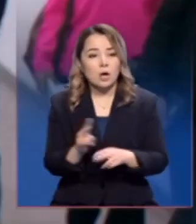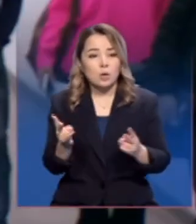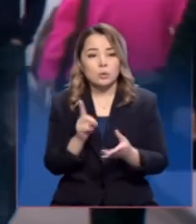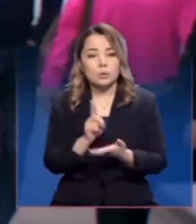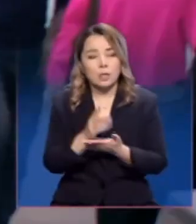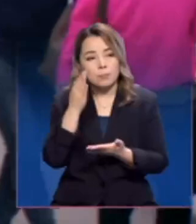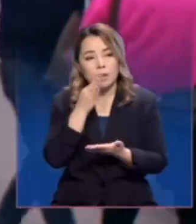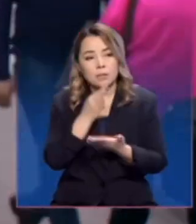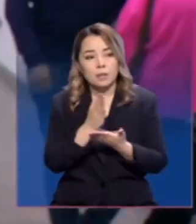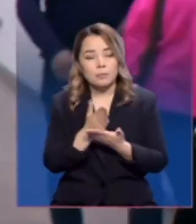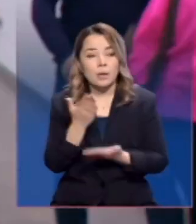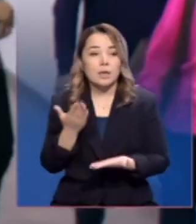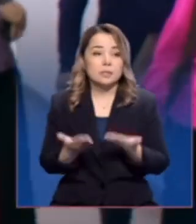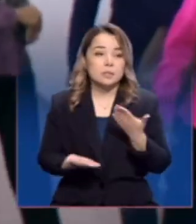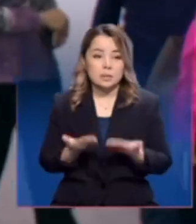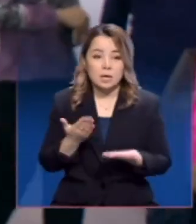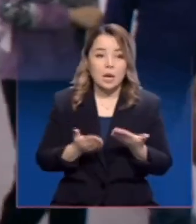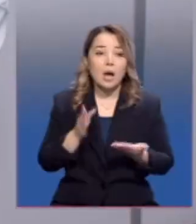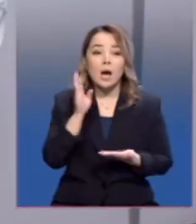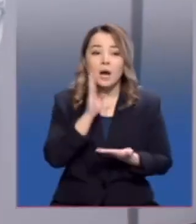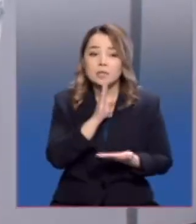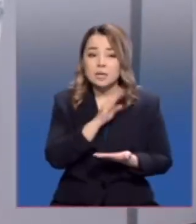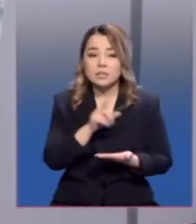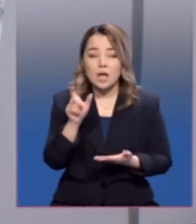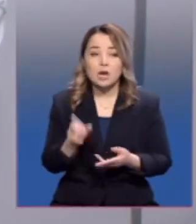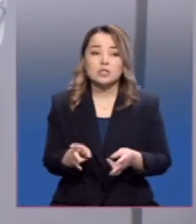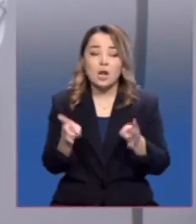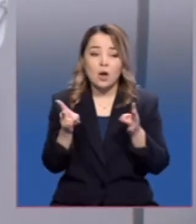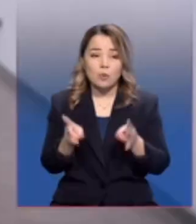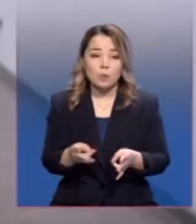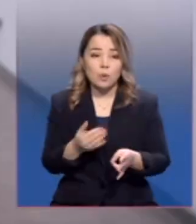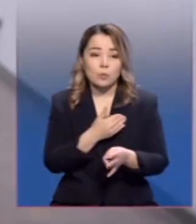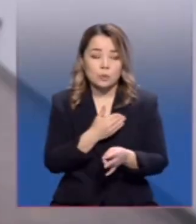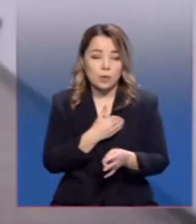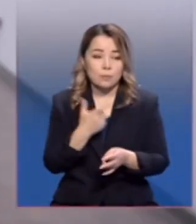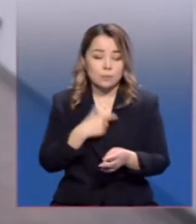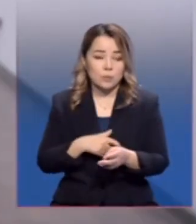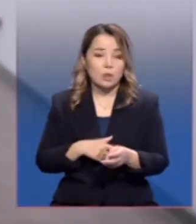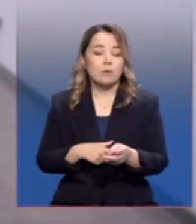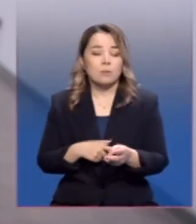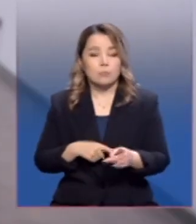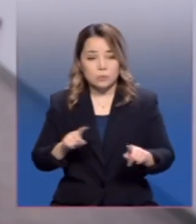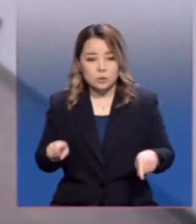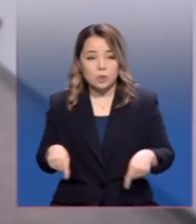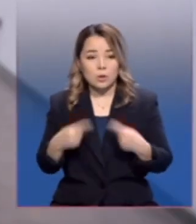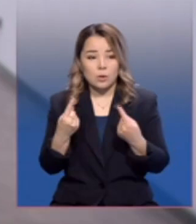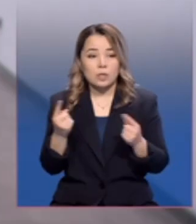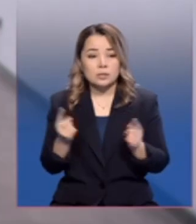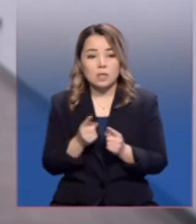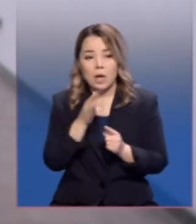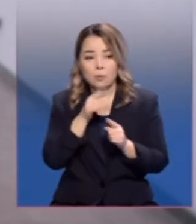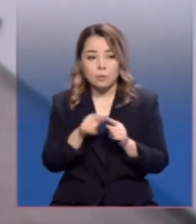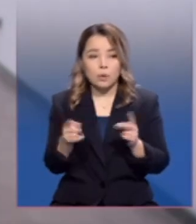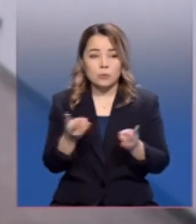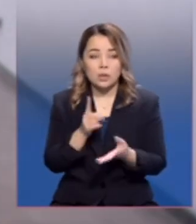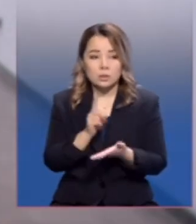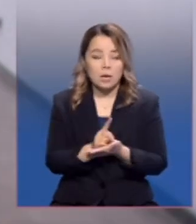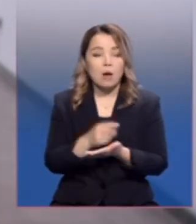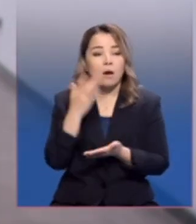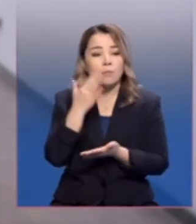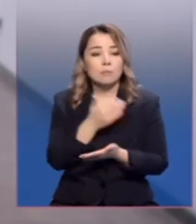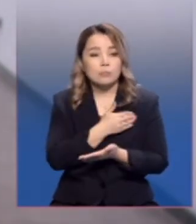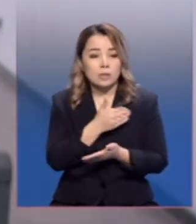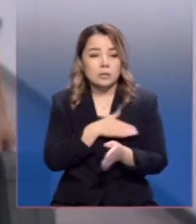пікірде. Егер әйелге сол алған травмадан шығу үшін қысқа мерзімде қажет болатын болса, сол травманы